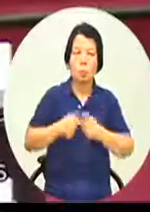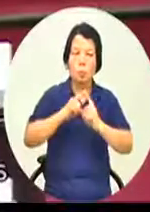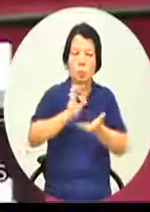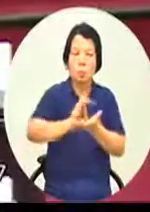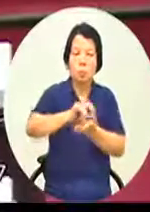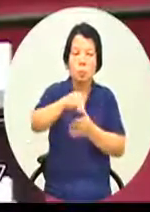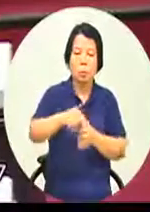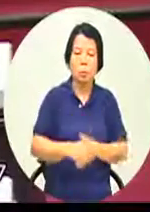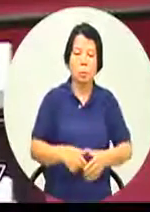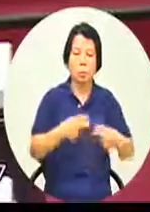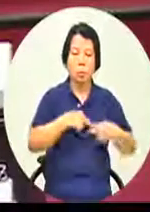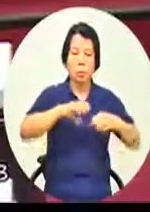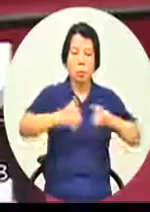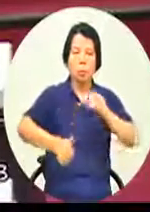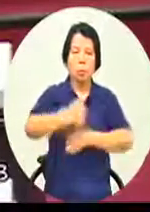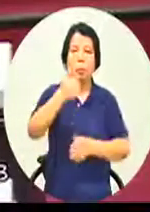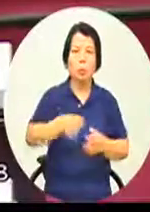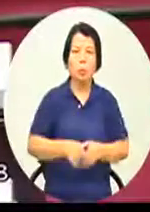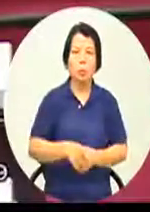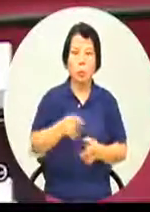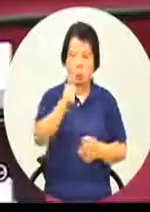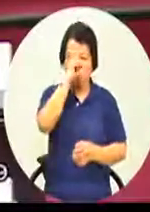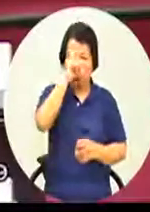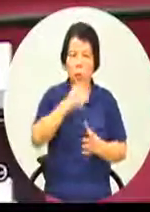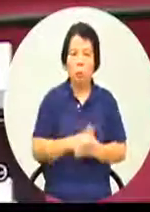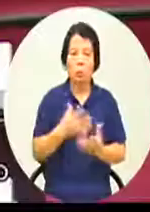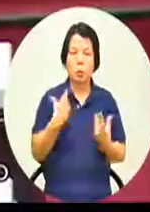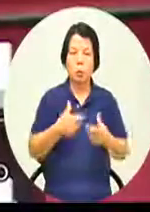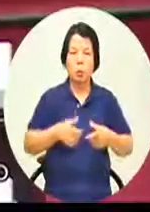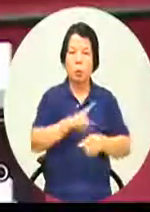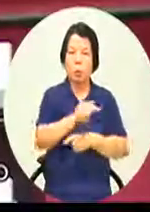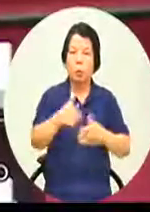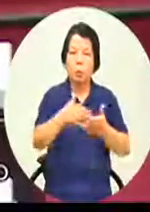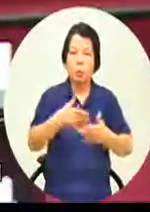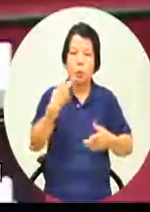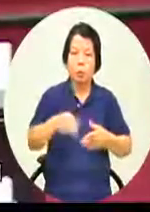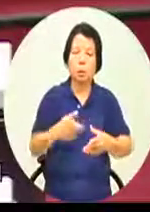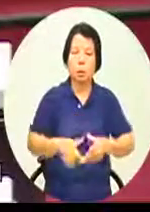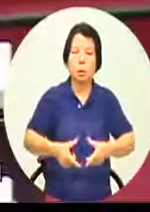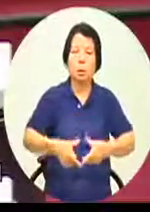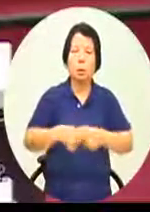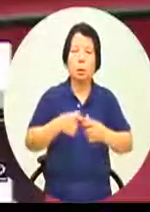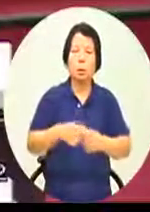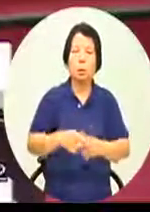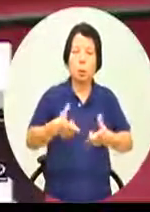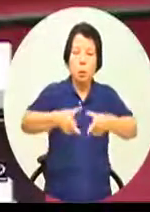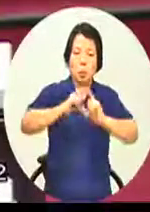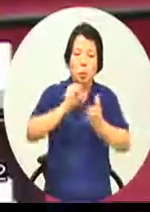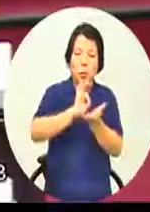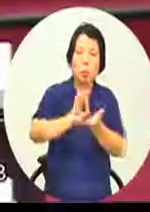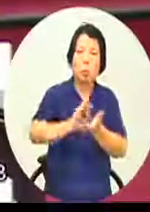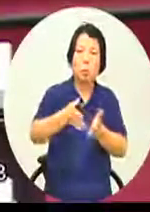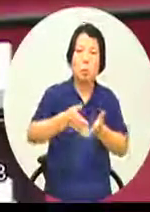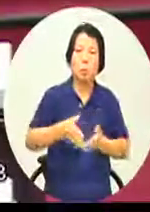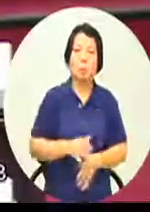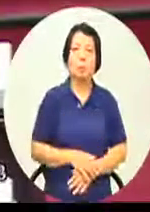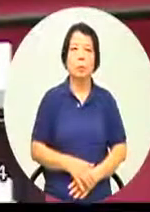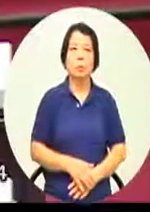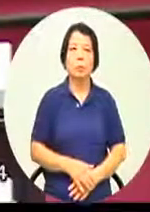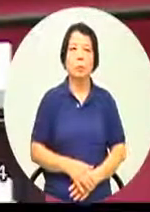府他也是希望说能够循环经济，任何东西如果能够再生利用，那我们都尽量朝这样的一个思维。